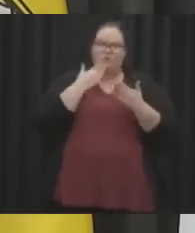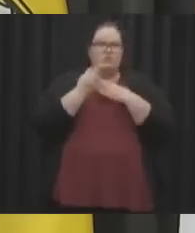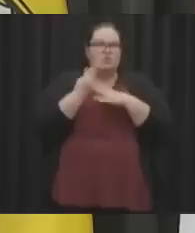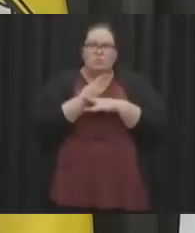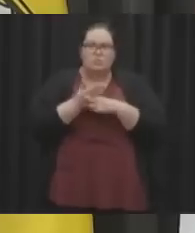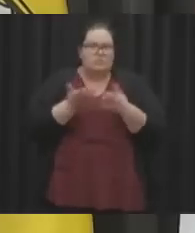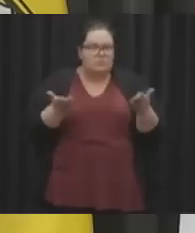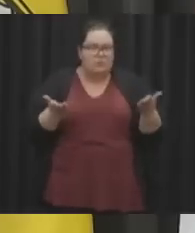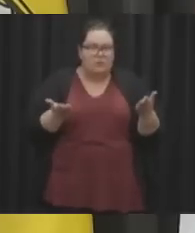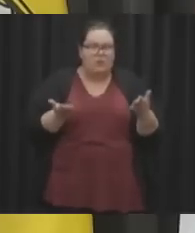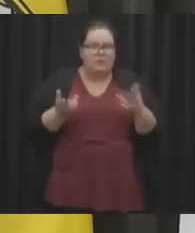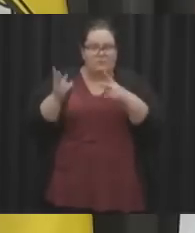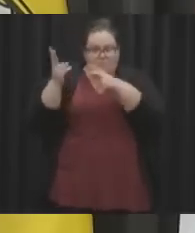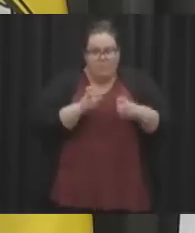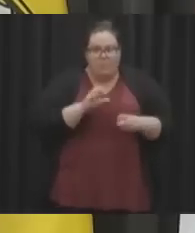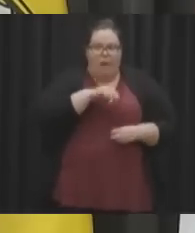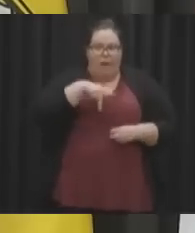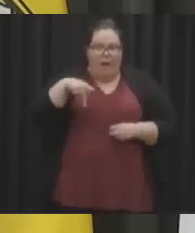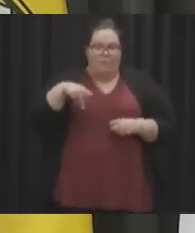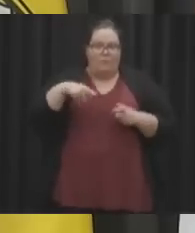qui a été développée par le gouvernement du Canada.